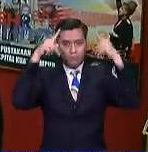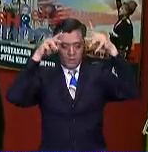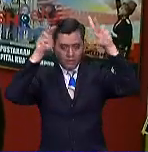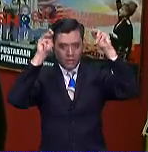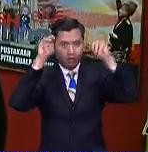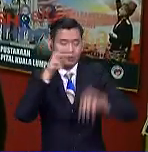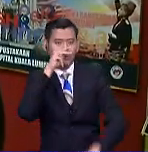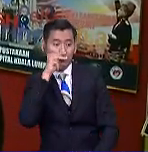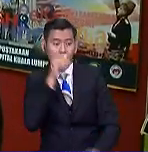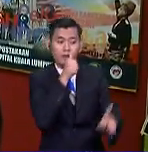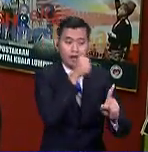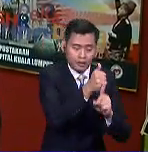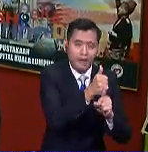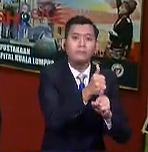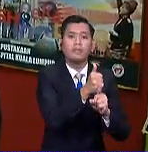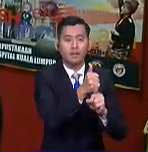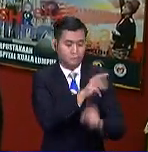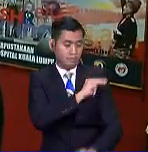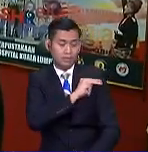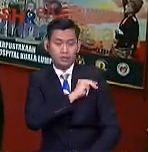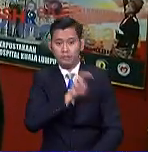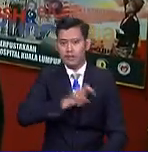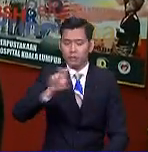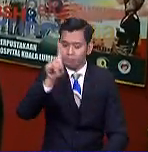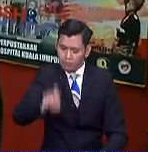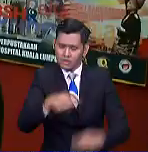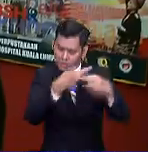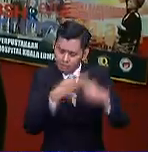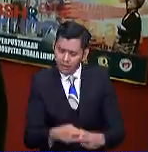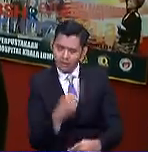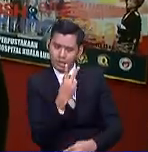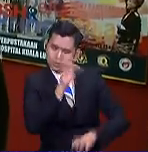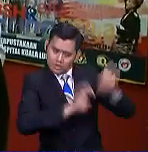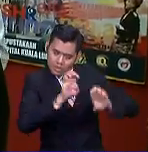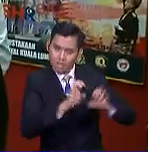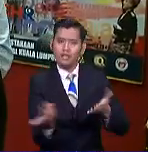memulihkan perkhidmatan LRT dengan segera, terutama di kawasan kemalangan.